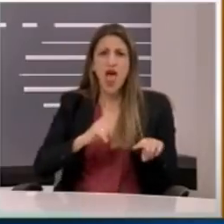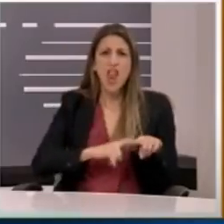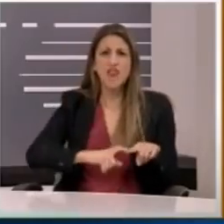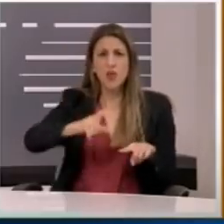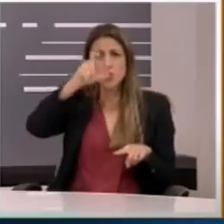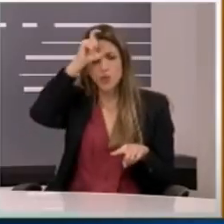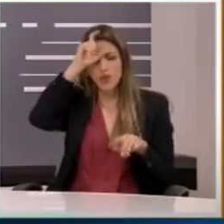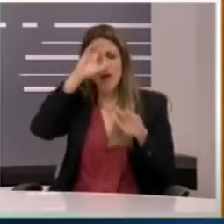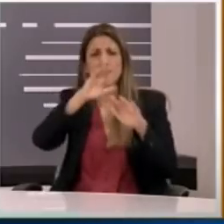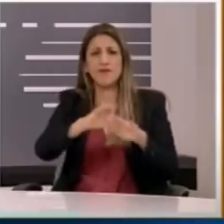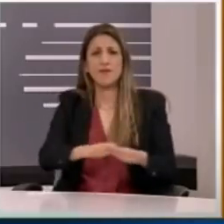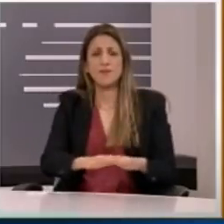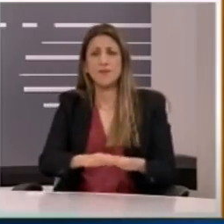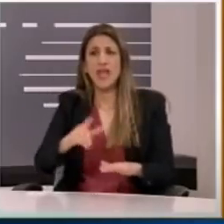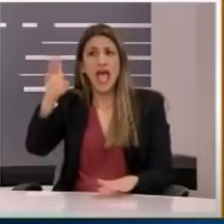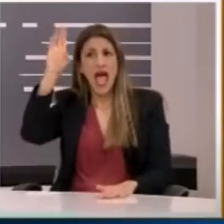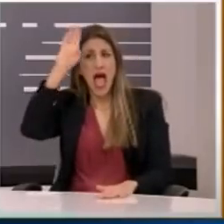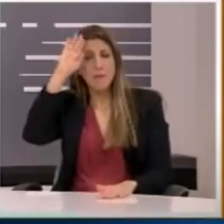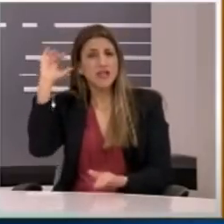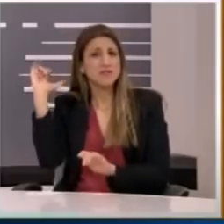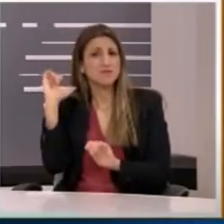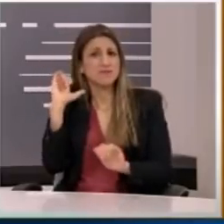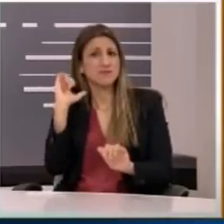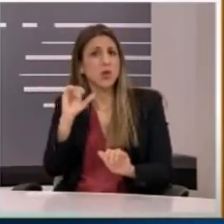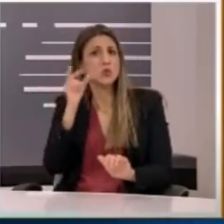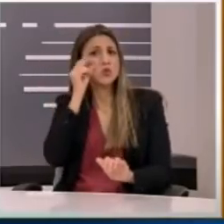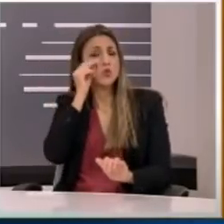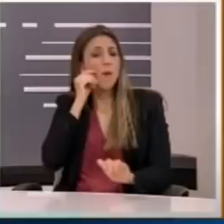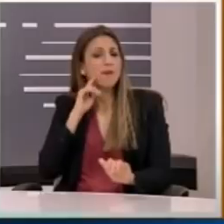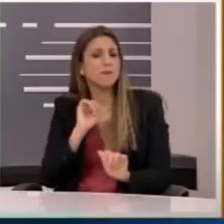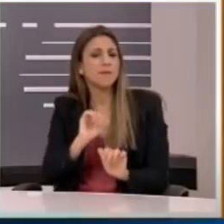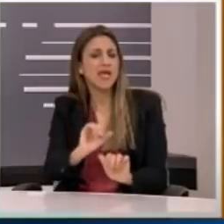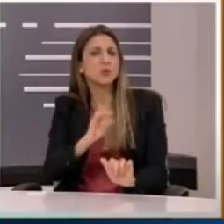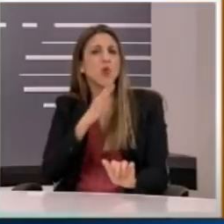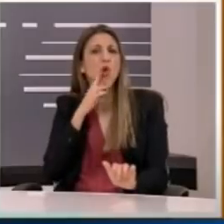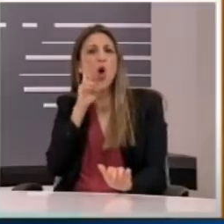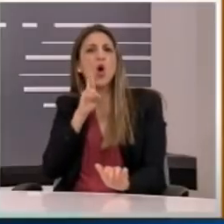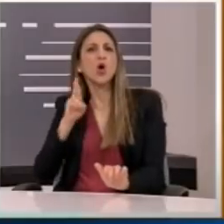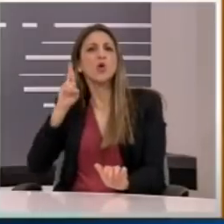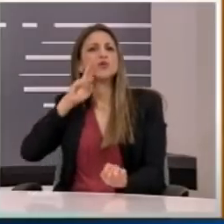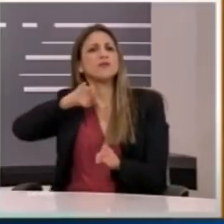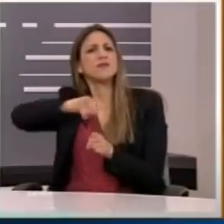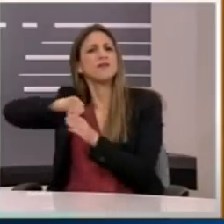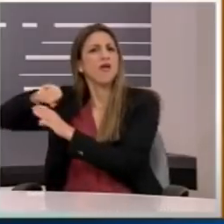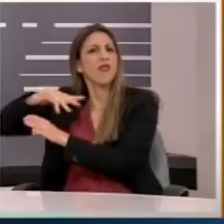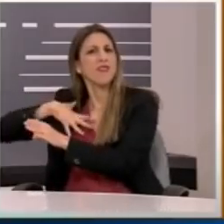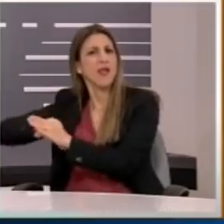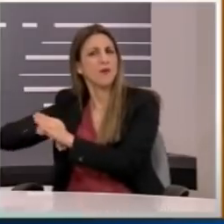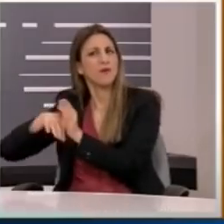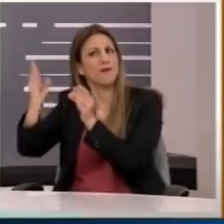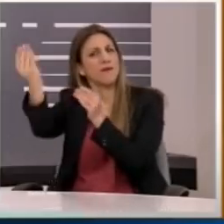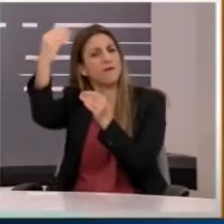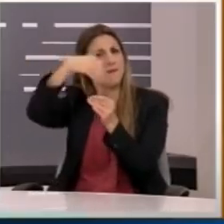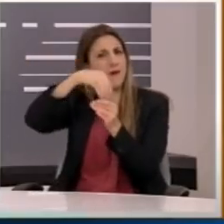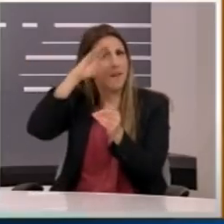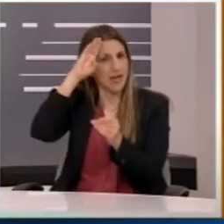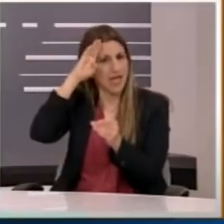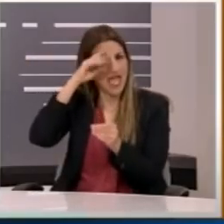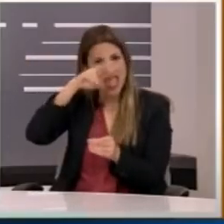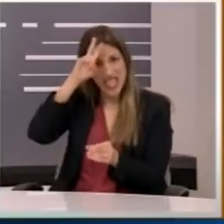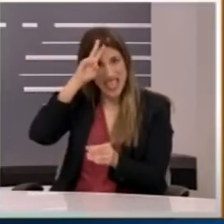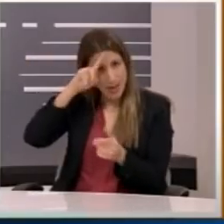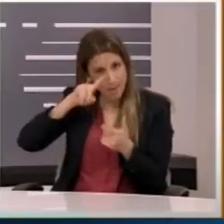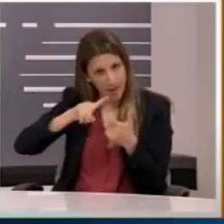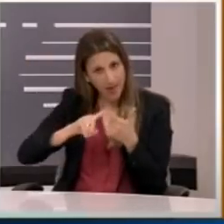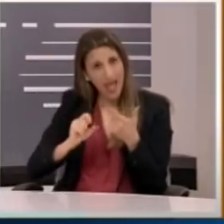Στο μεν θέμα των Σκοπίων πιέζουν και δεν θέλουν να βάλει χέρι δάκτυλο ο Ρώσος. Μόνο αυτό τους καίει. Και τη Μέρκελ και